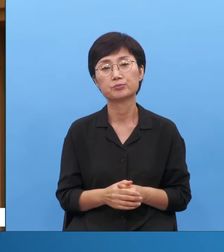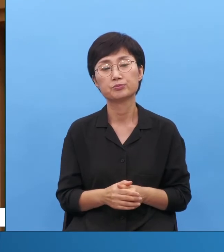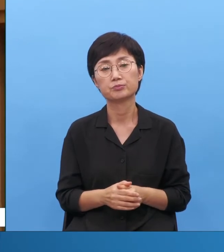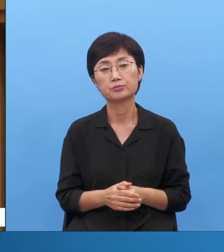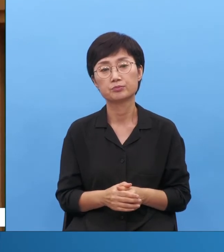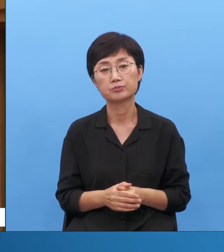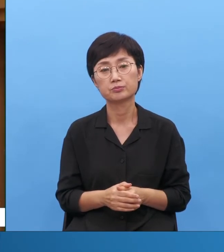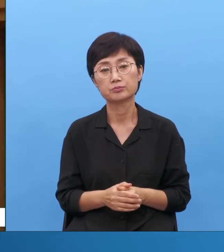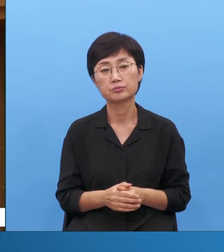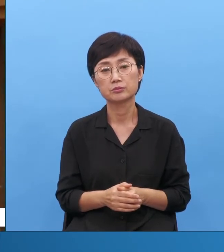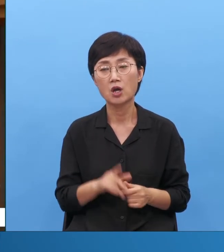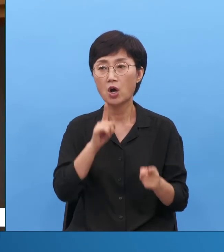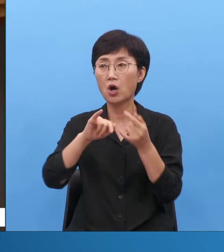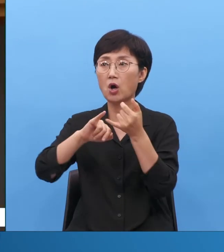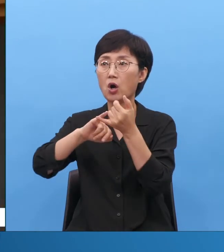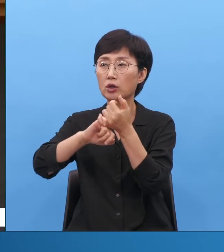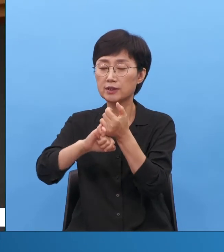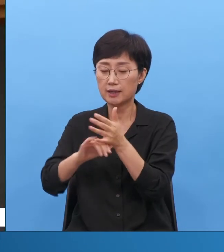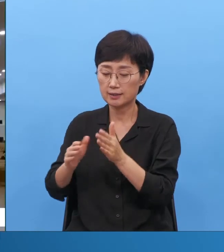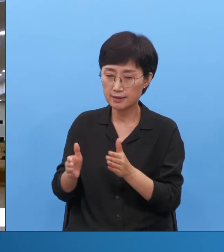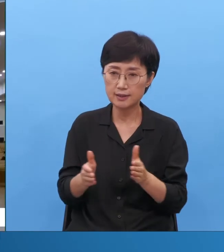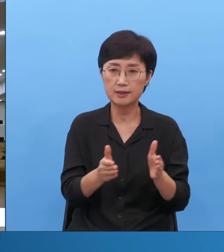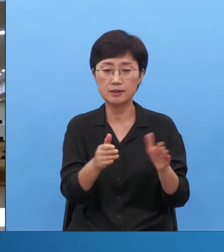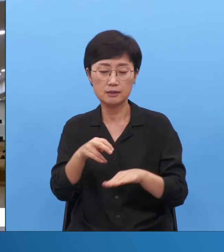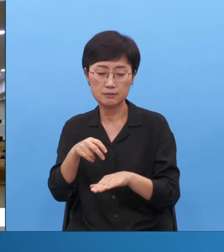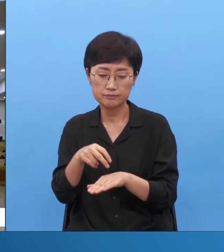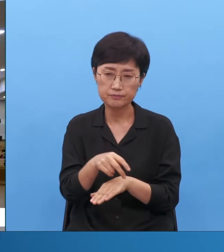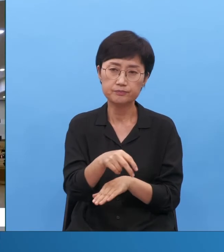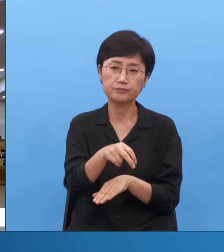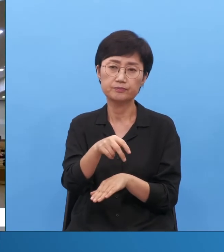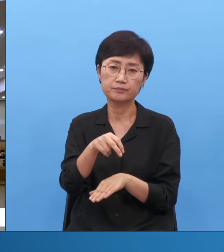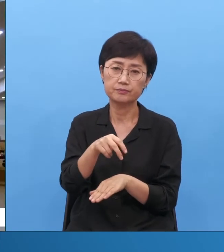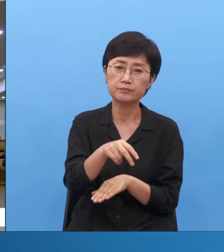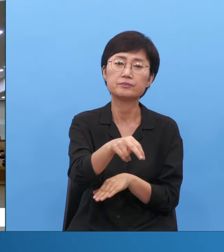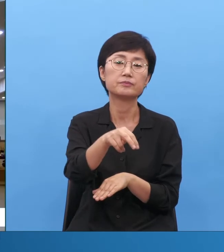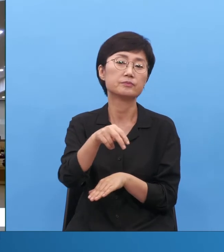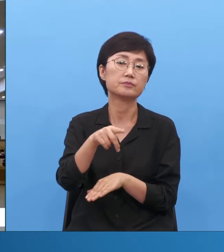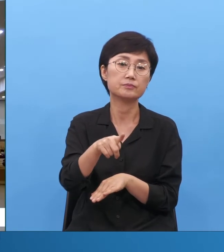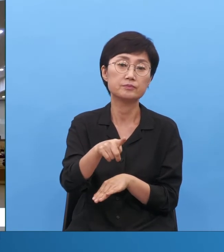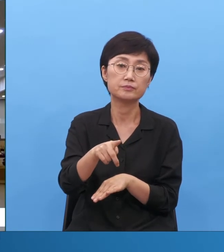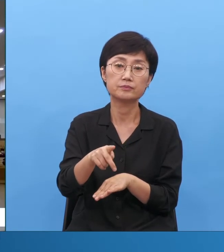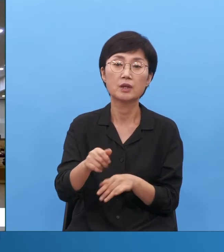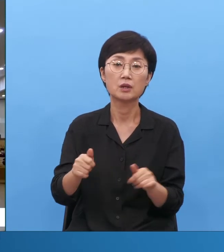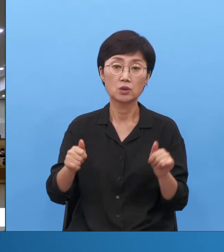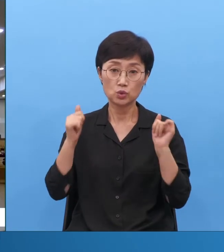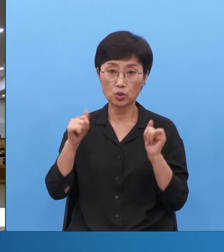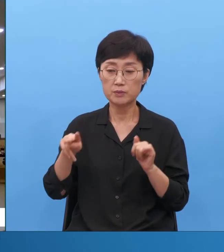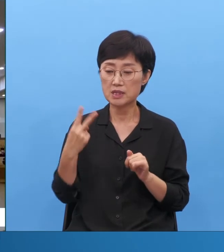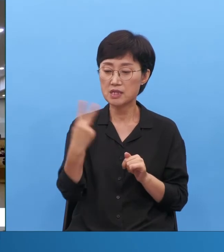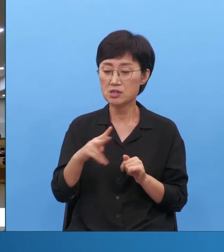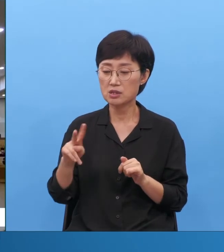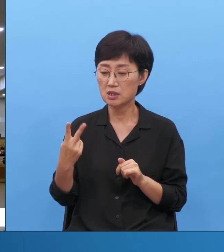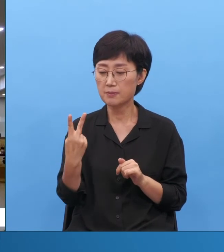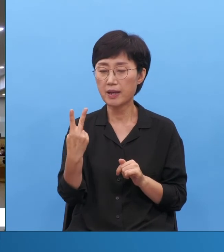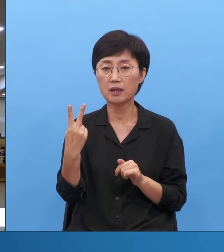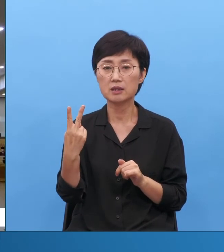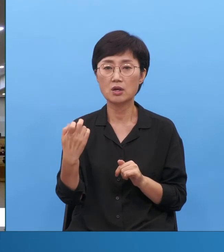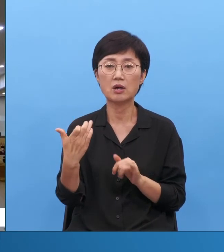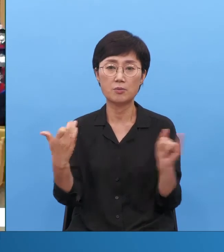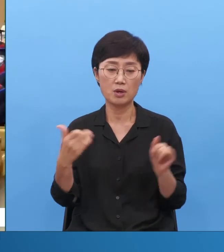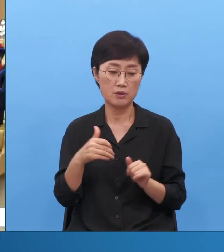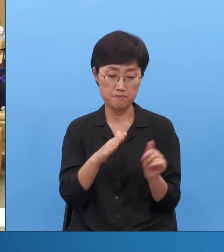매년 성취되는 언약의 여정 속에 현재까지 2219명의 제자를 현장으로 파송한